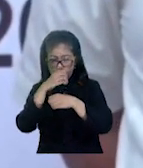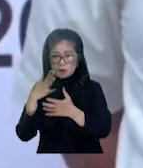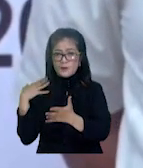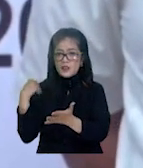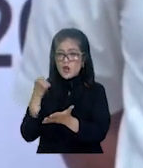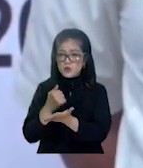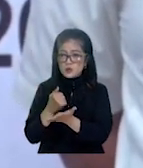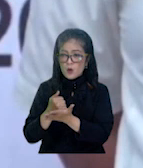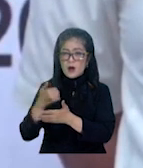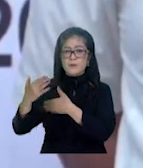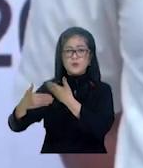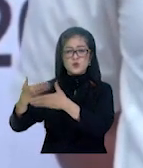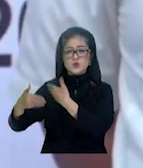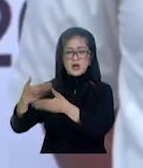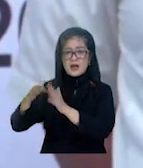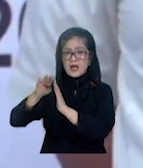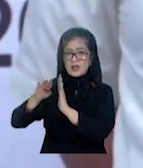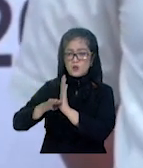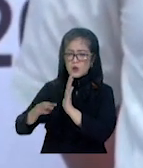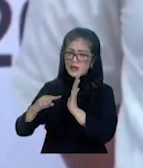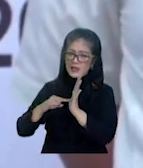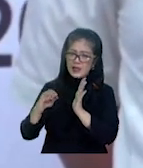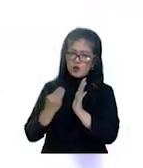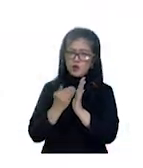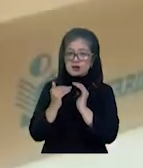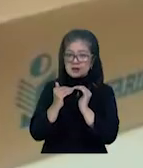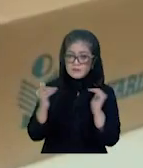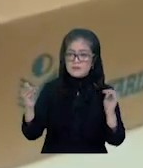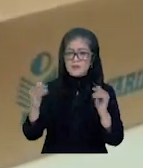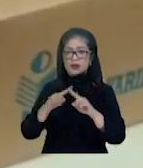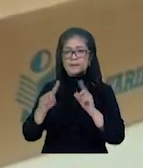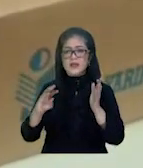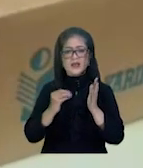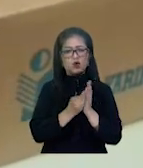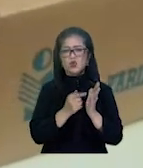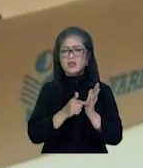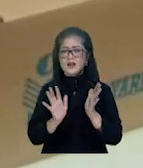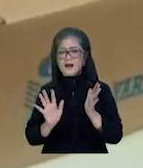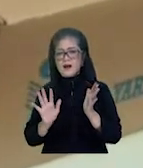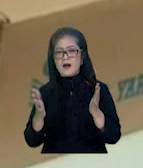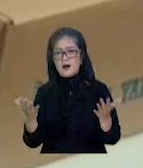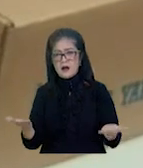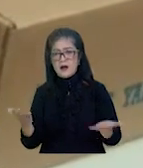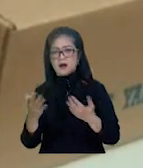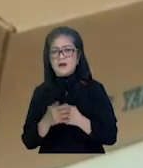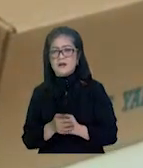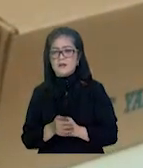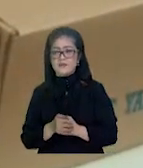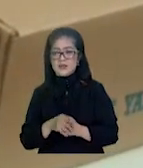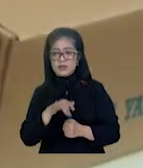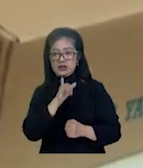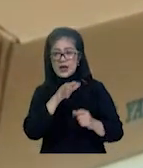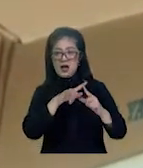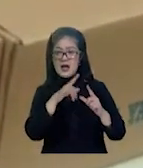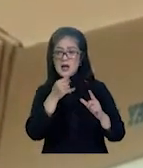produsen tersebut sesuai dengan ketentuan standar yang ada yang sudah ditegakkan bersama Badan POM. Ya. Sementara itu, PT Yarindo Farmatama,